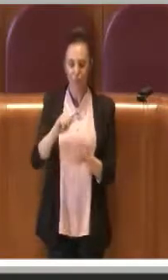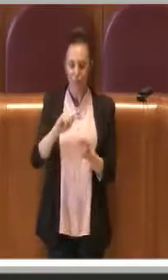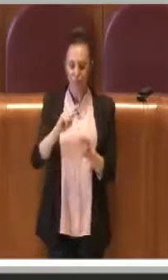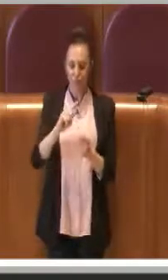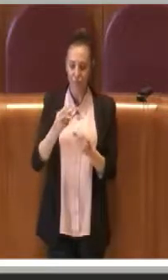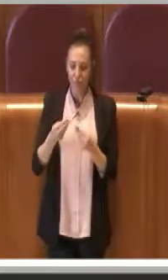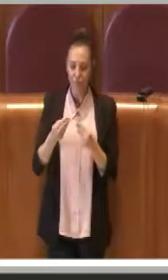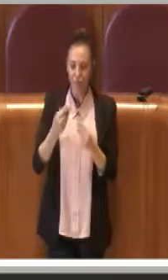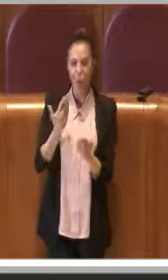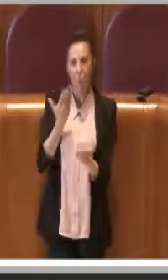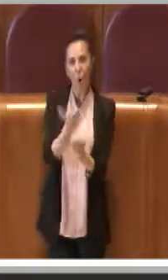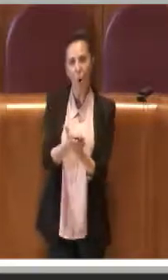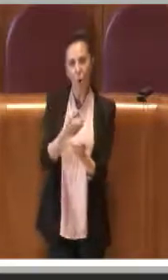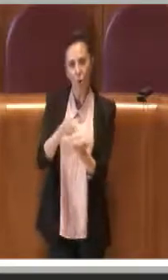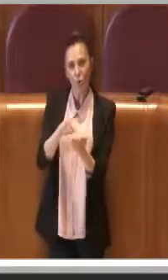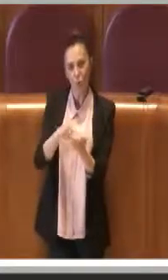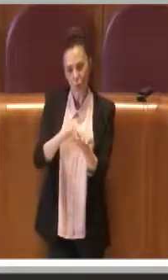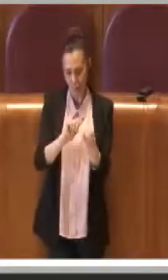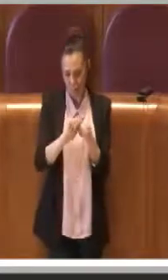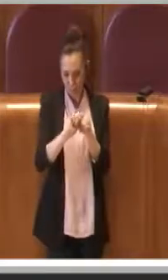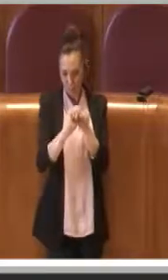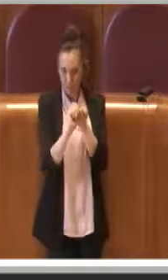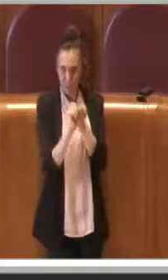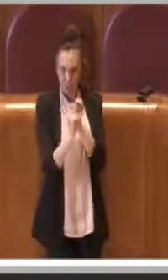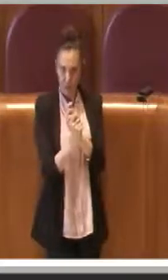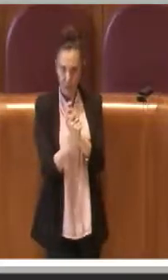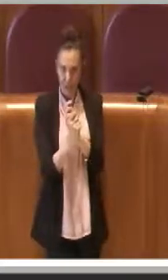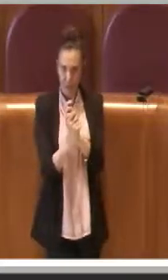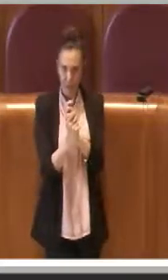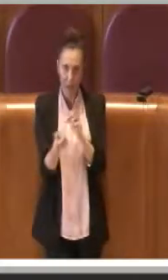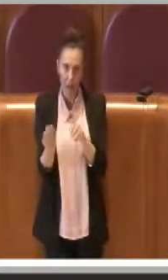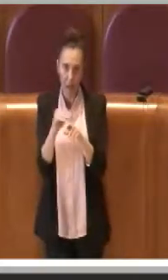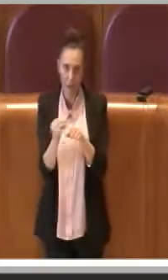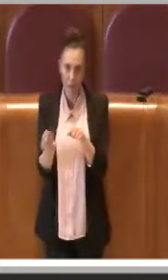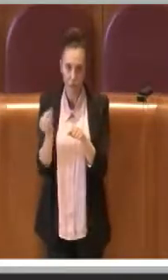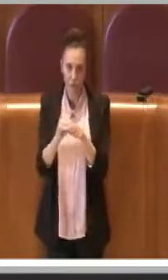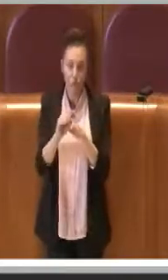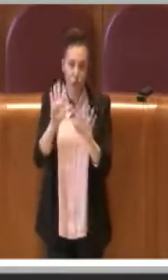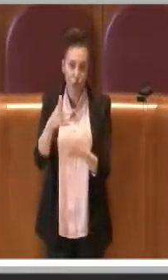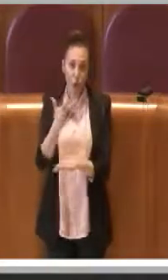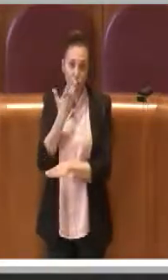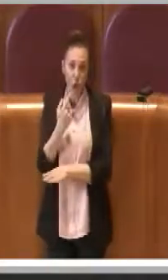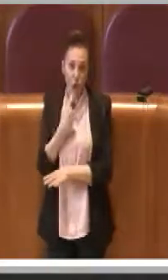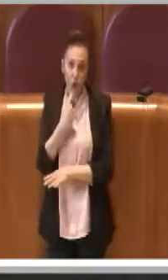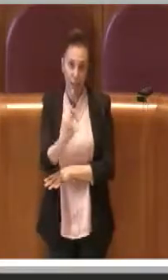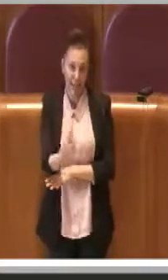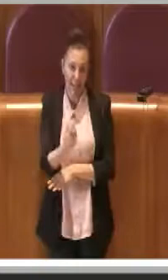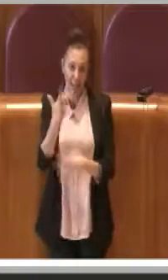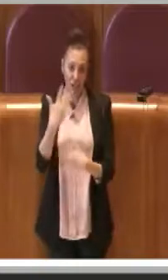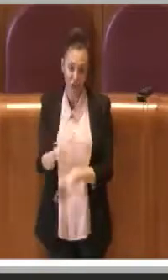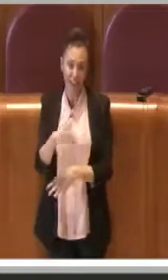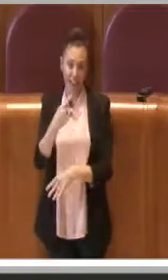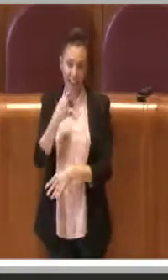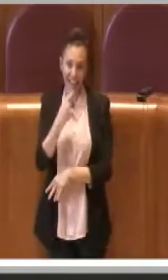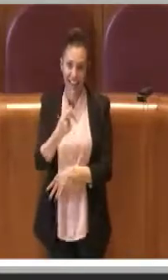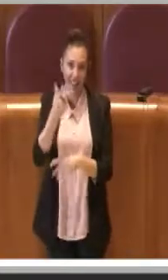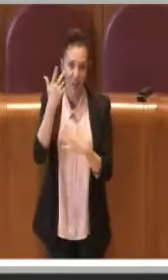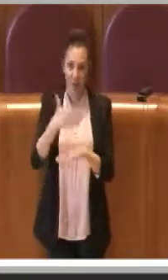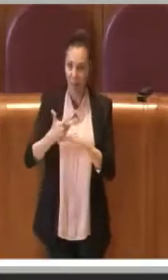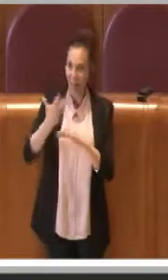apportato delle modifiche importanti a questa mozione, perché io dico una cosa, già ne avevamo parlato tempo